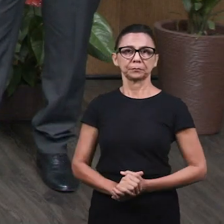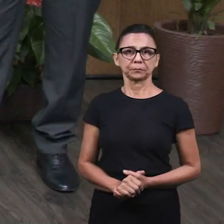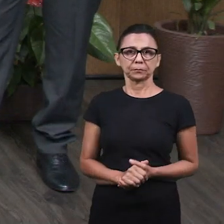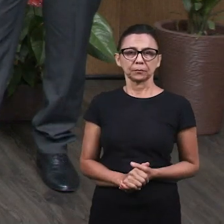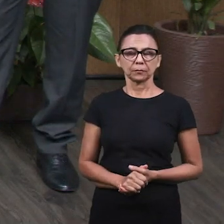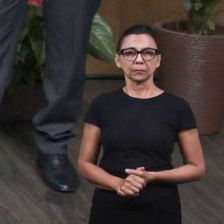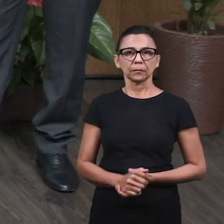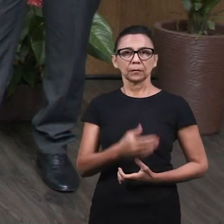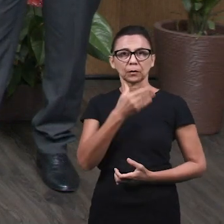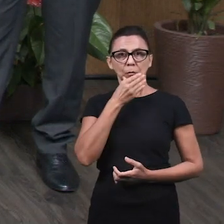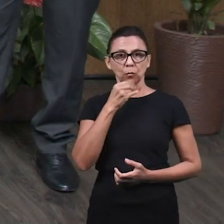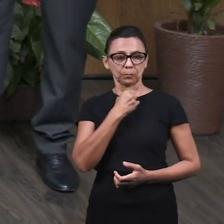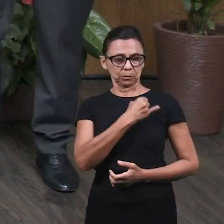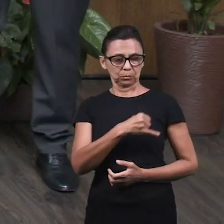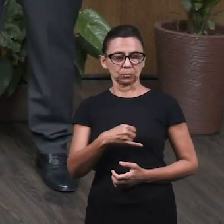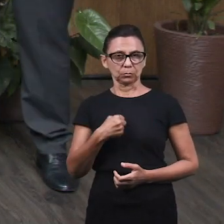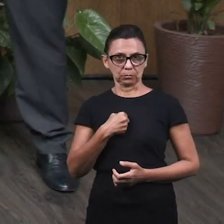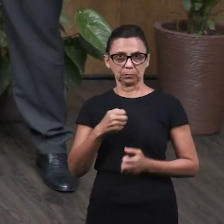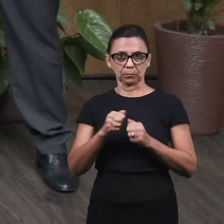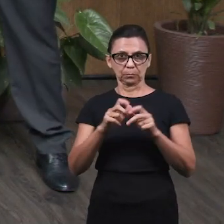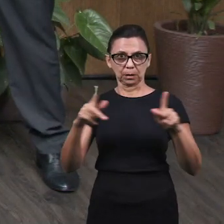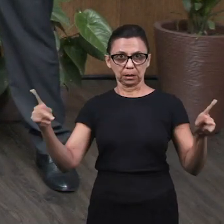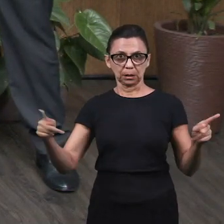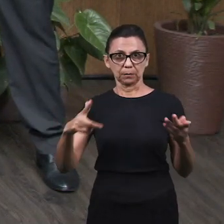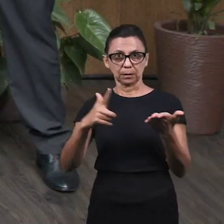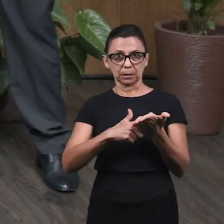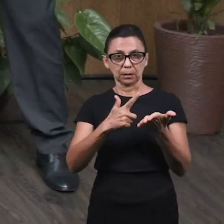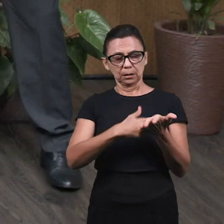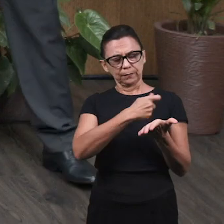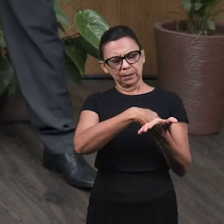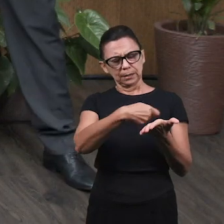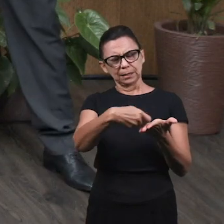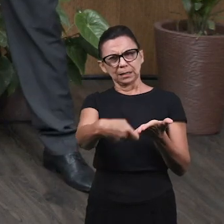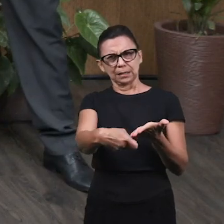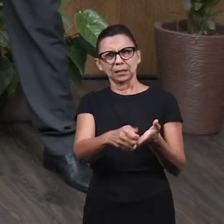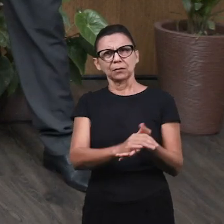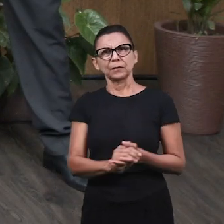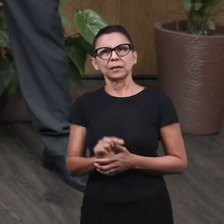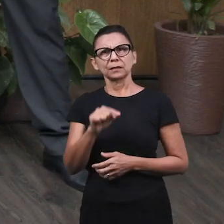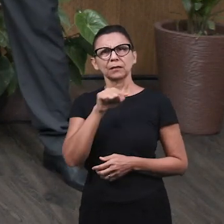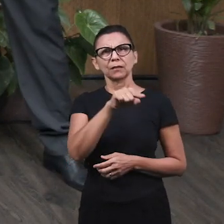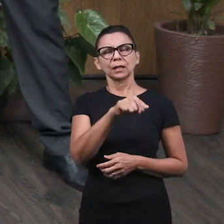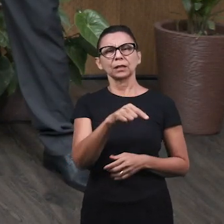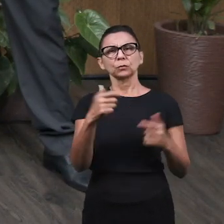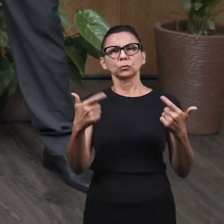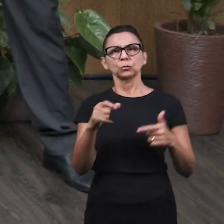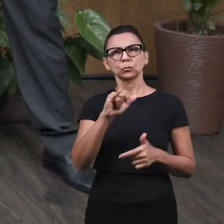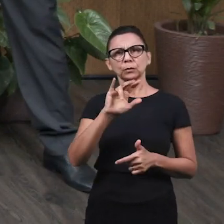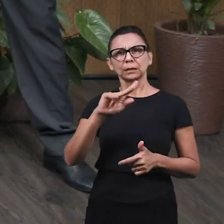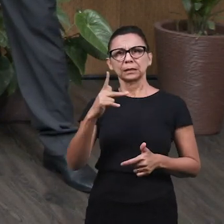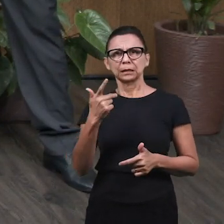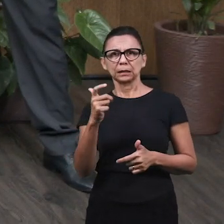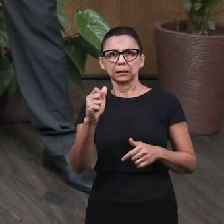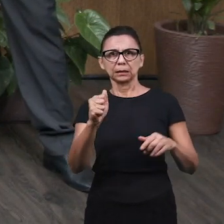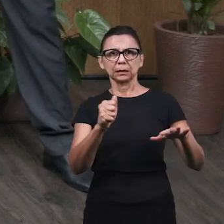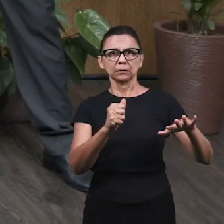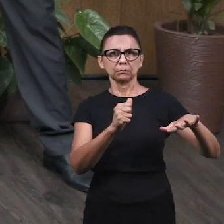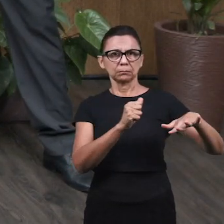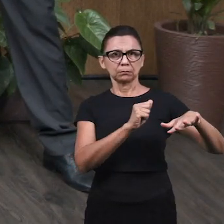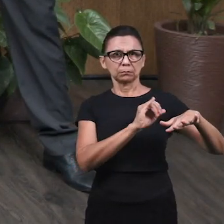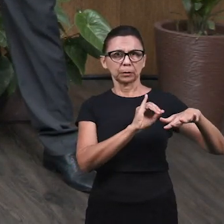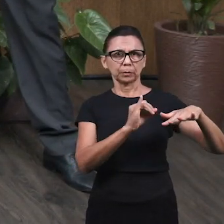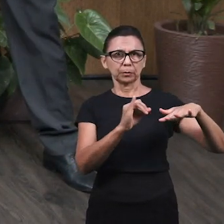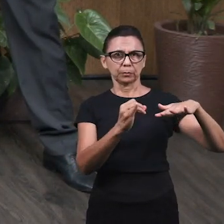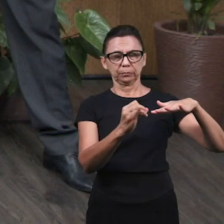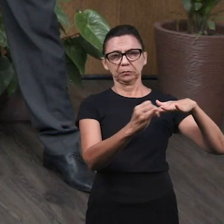matin. Quand Jean il a écrit le livre d'Apocalypse, il était dans une île, l'île de Patmos. Et